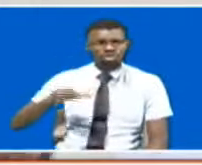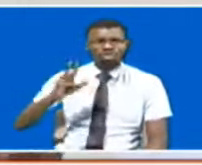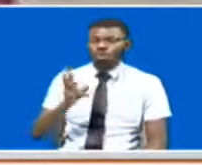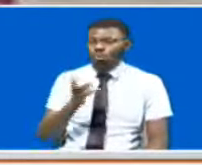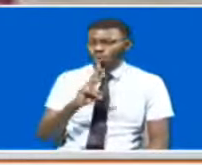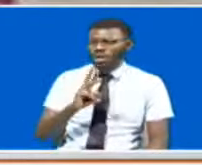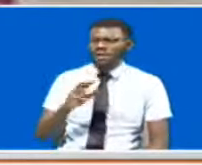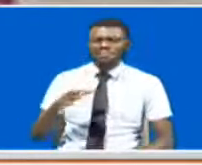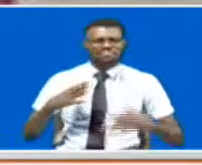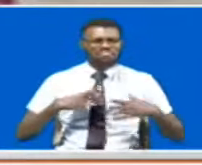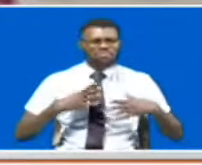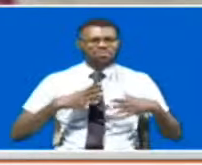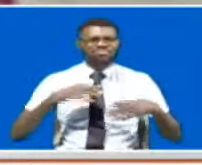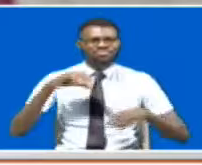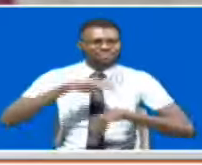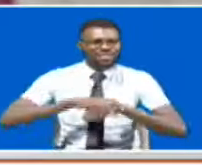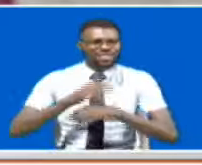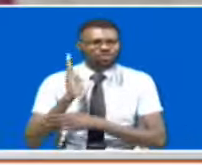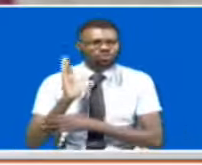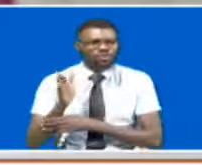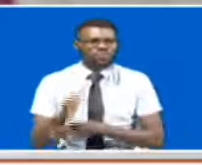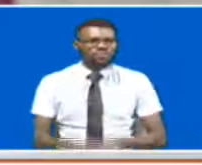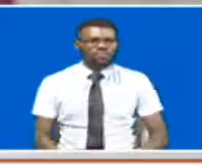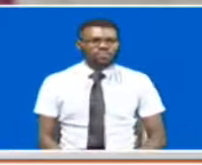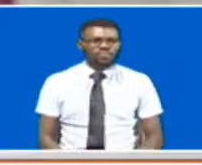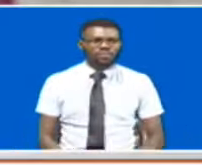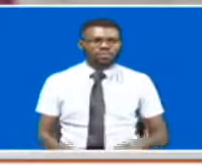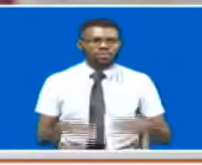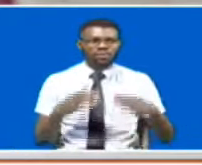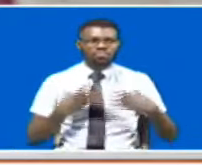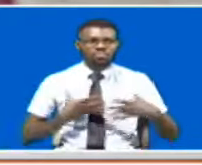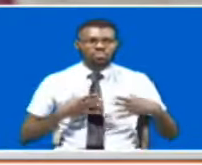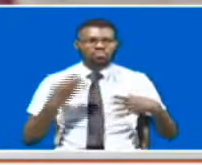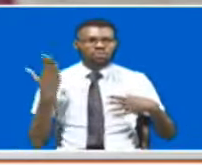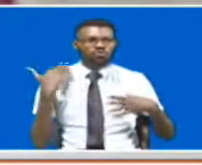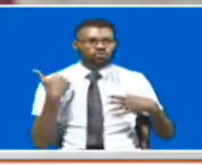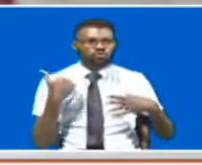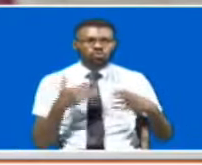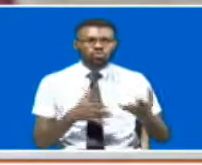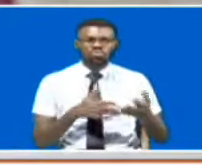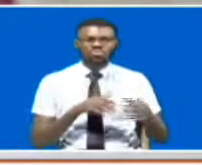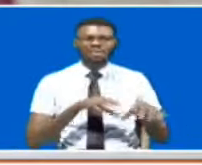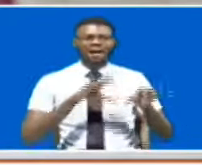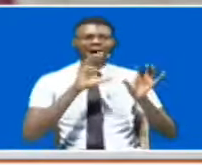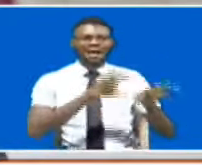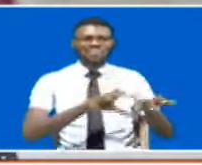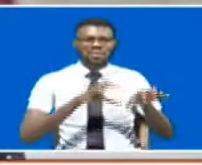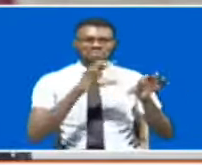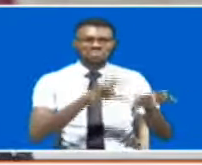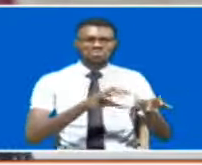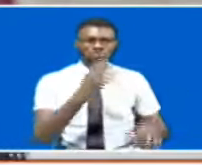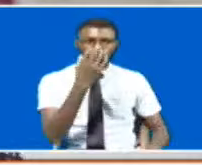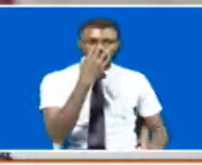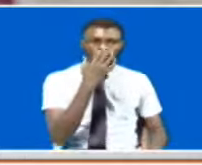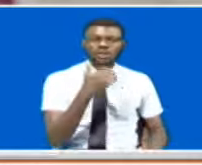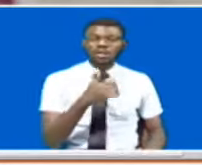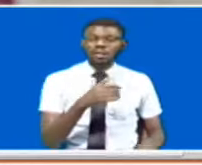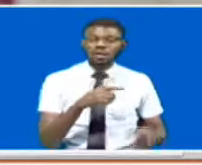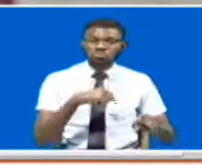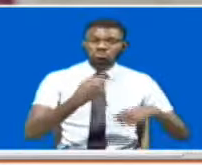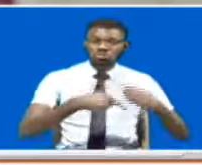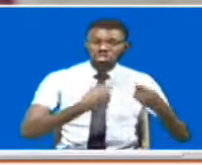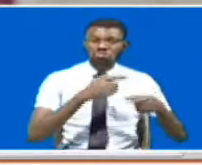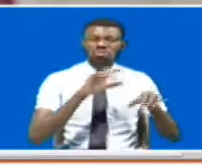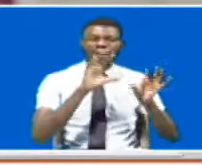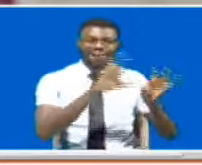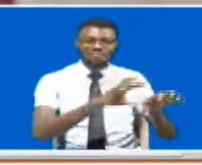kufikia wananchi. Wale ambao walikuwa wanampaka matope wakati anatafuta urais bado anaendelea kumpaka matope.